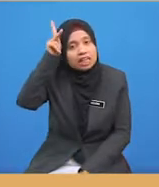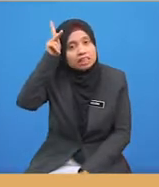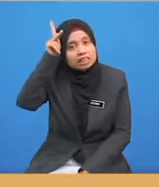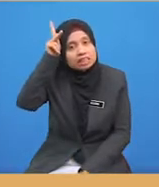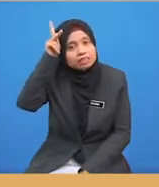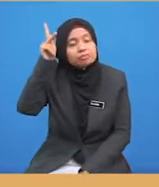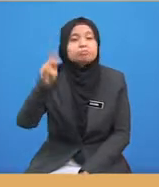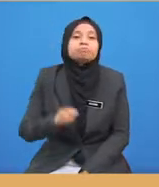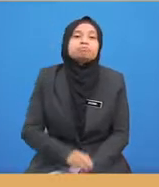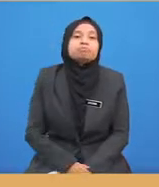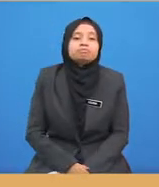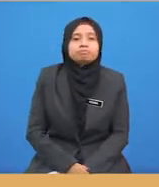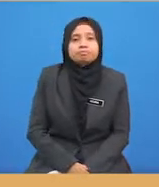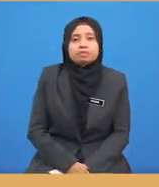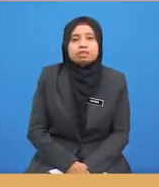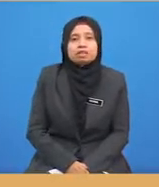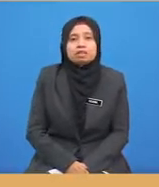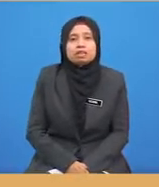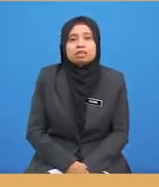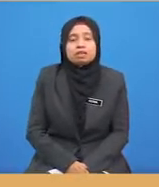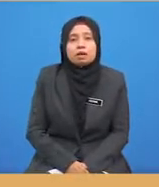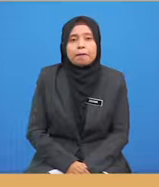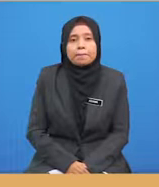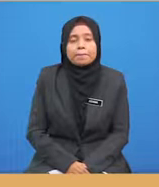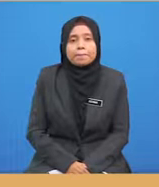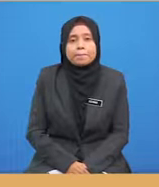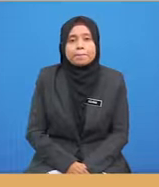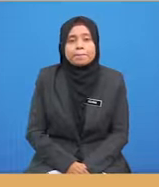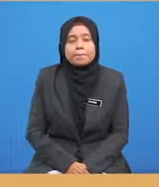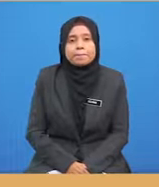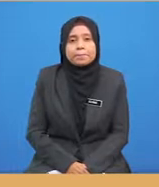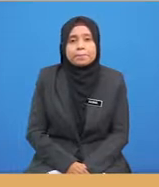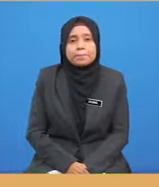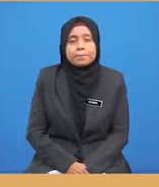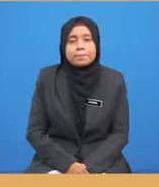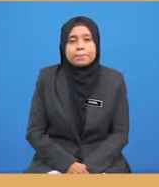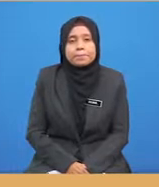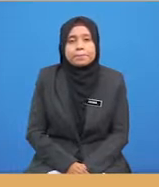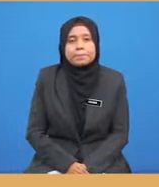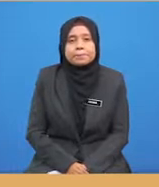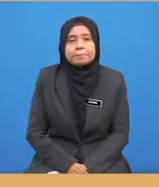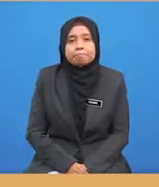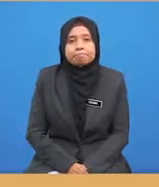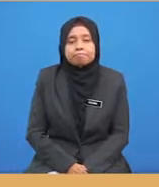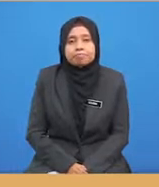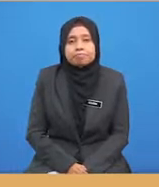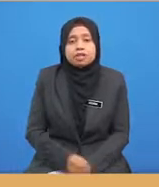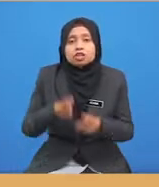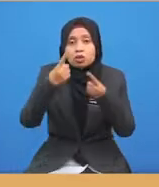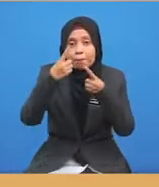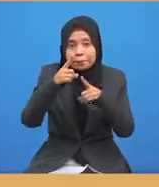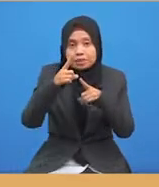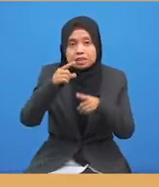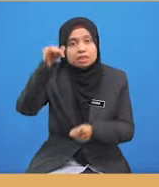ialah tokoh yang membicarakan konsep tamadun dari sudut pandangan Barat. Jawapannya